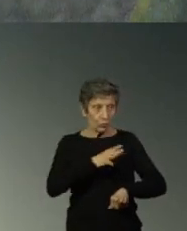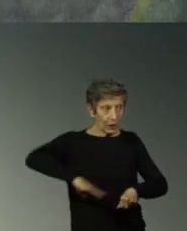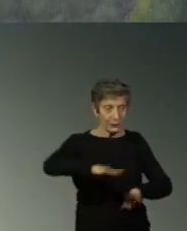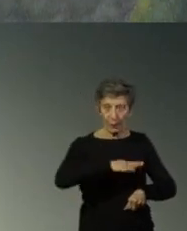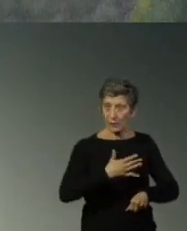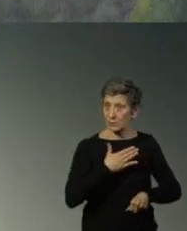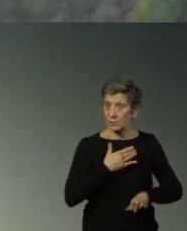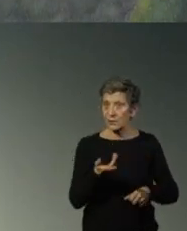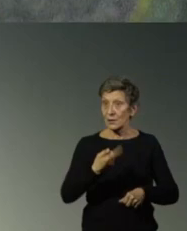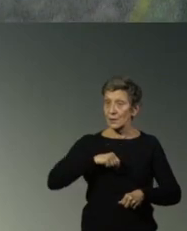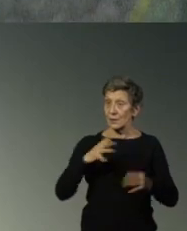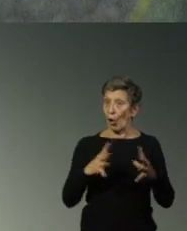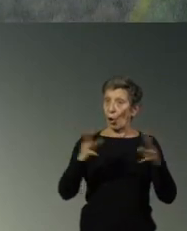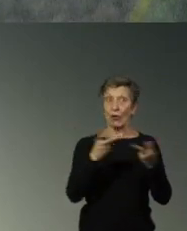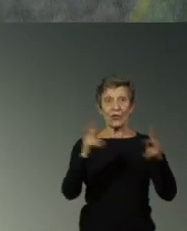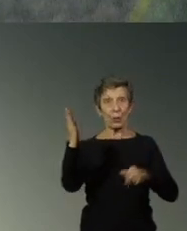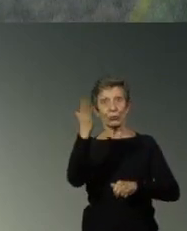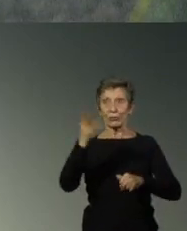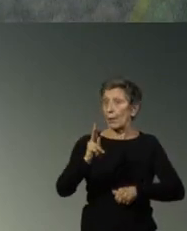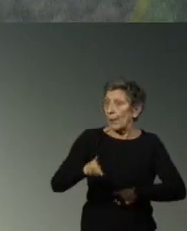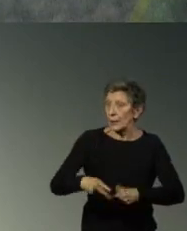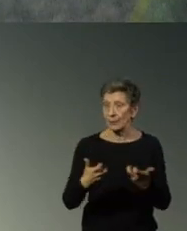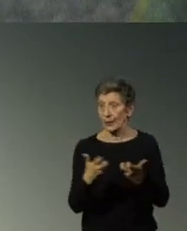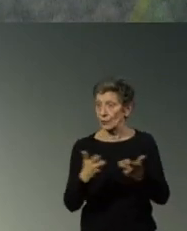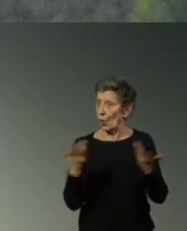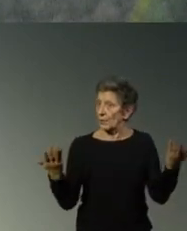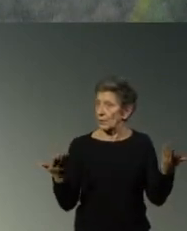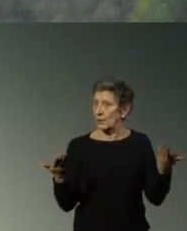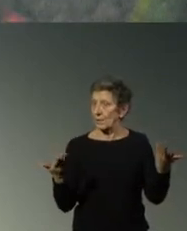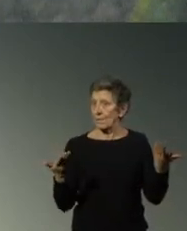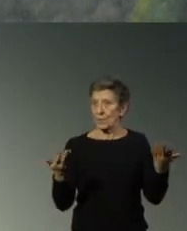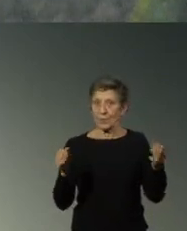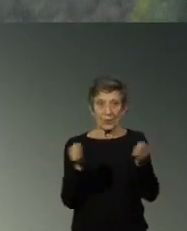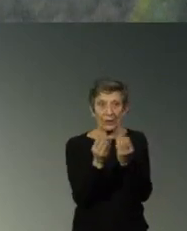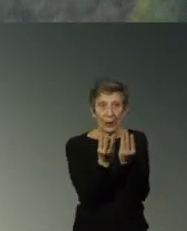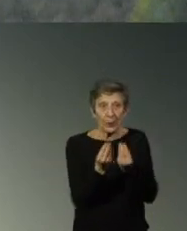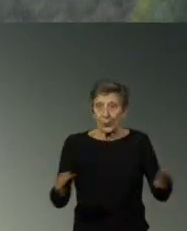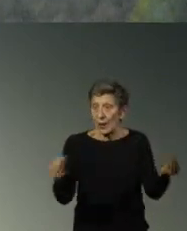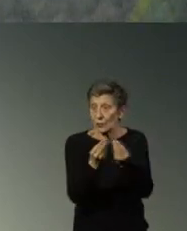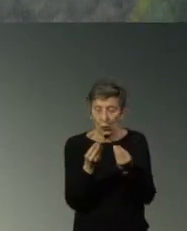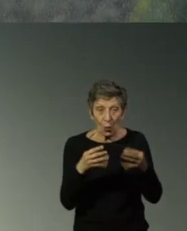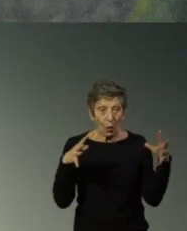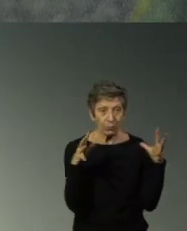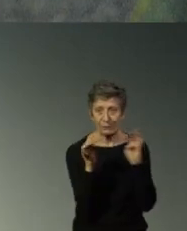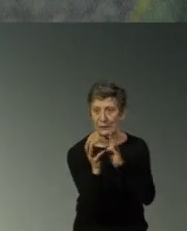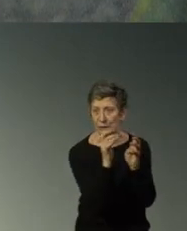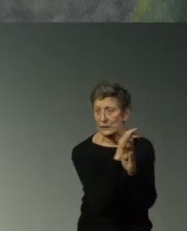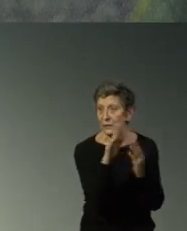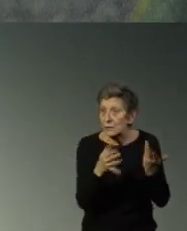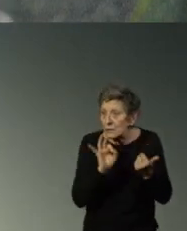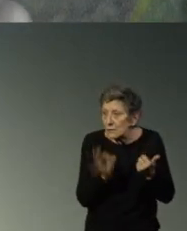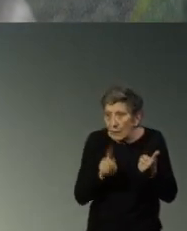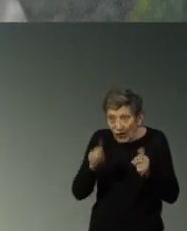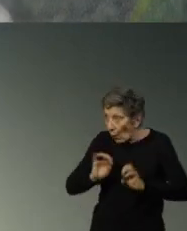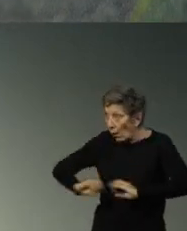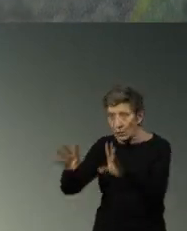nos grandes villes glorieuses comme Paris par exemple, une grande ville glorieuse avec une densité de population folle. Laissons aussi des